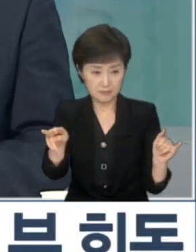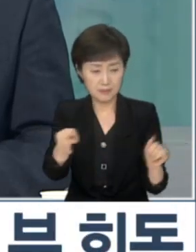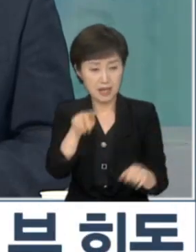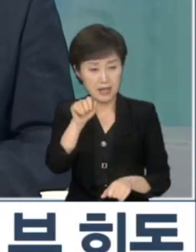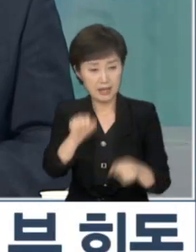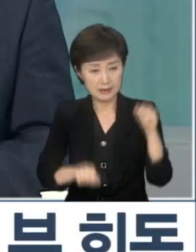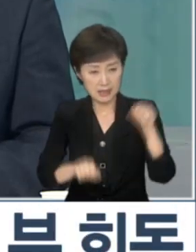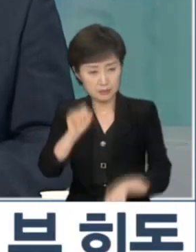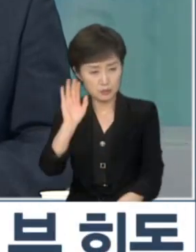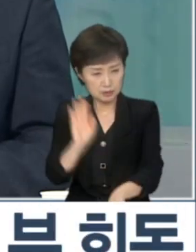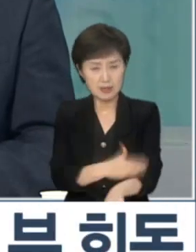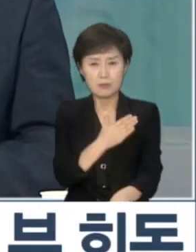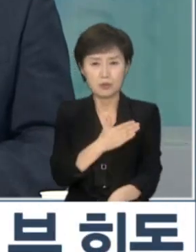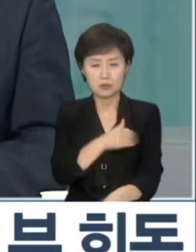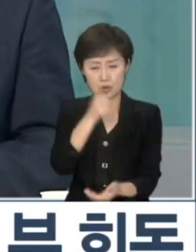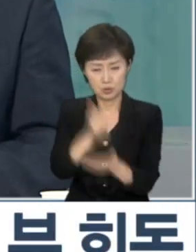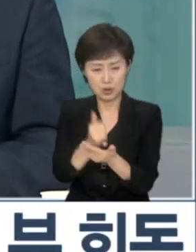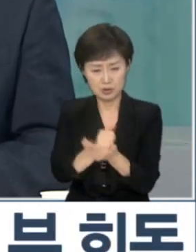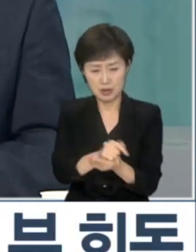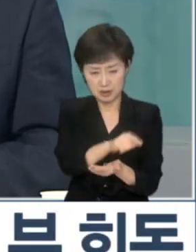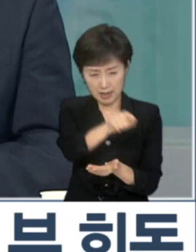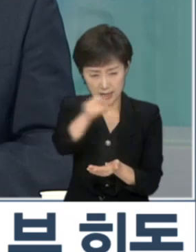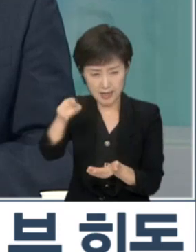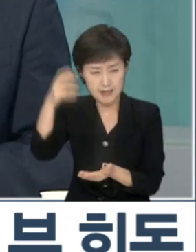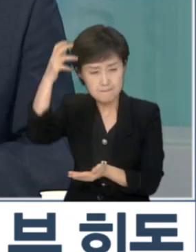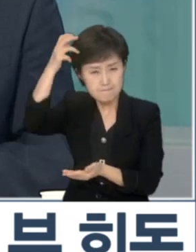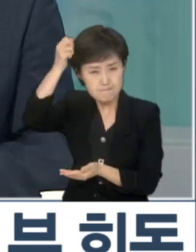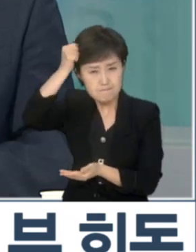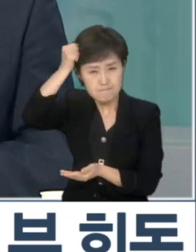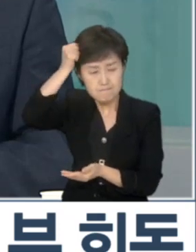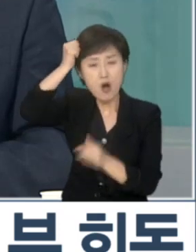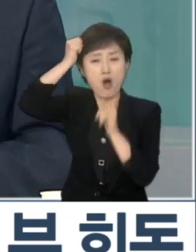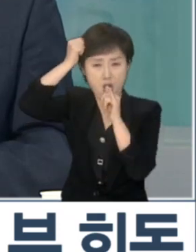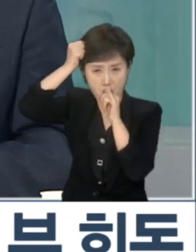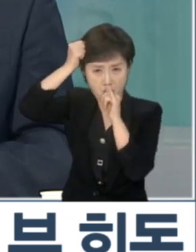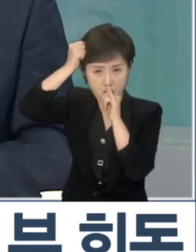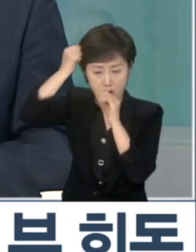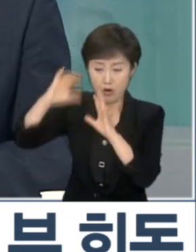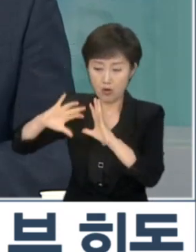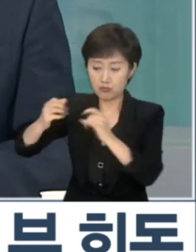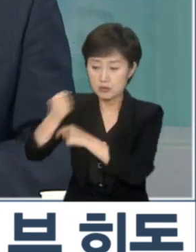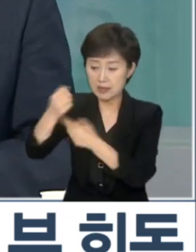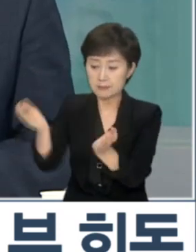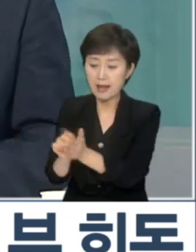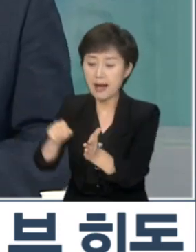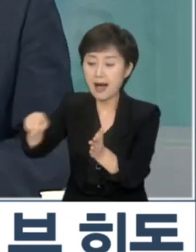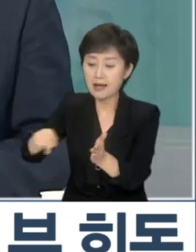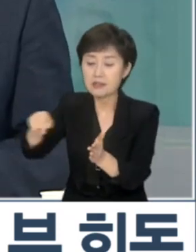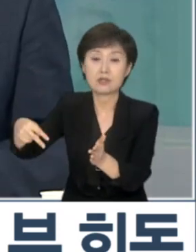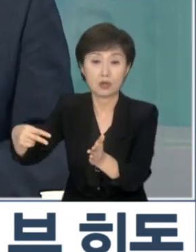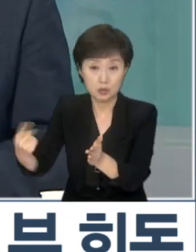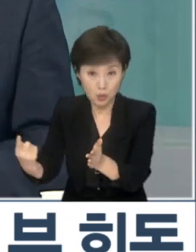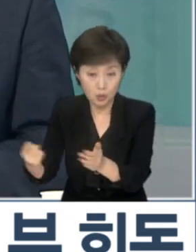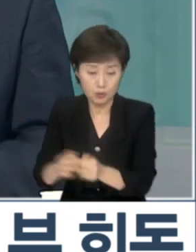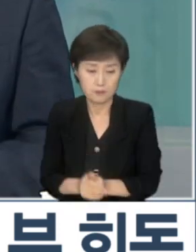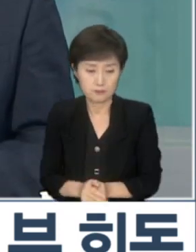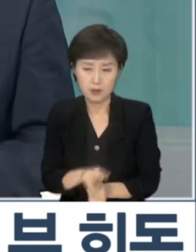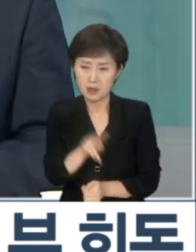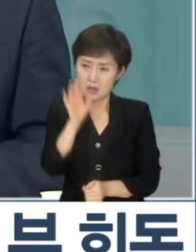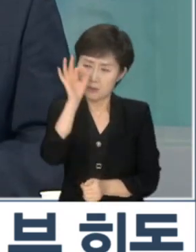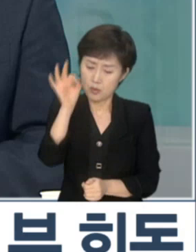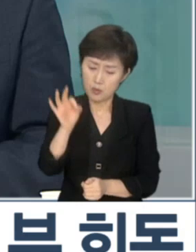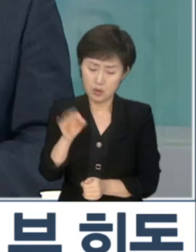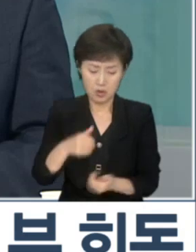잘못과 폐해에 대해서 이미 깊이 인식하고 있고 국민의 임해서도 역사를 거꾸로 돌리는